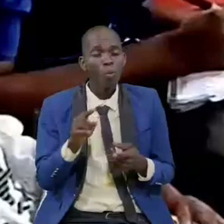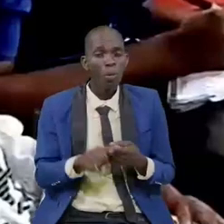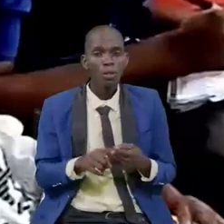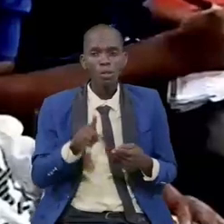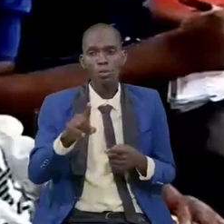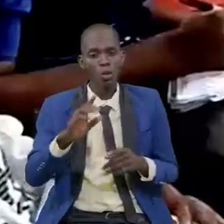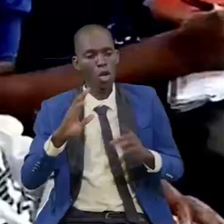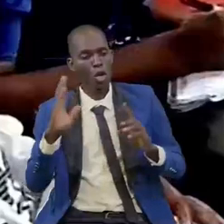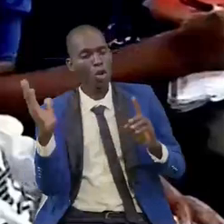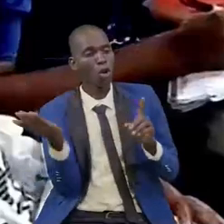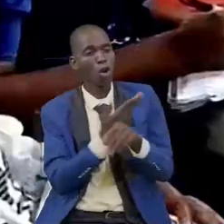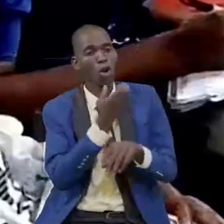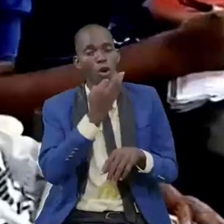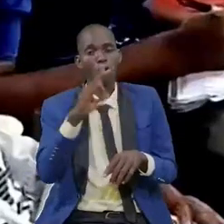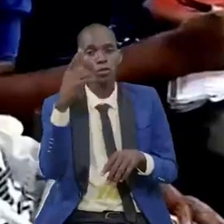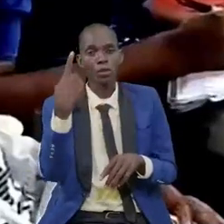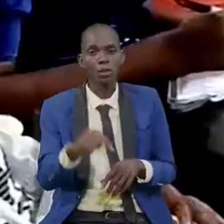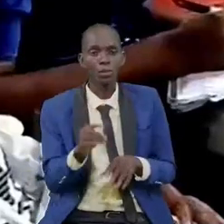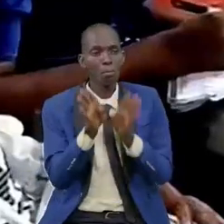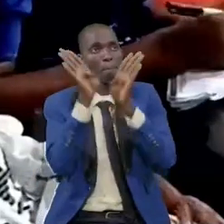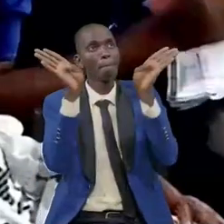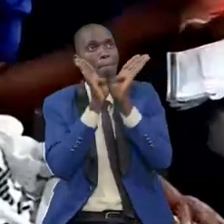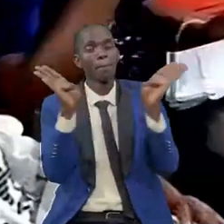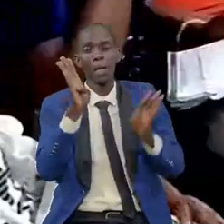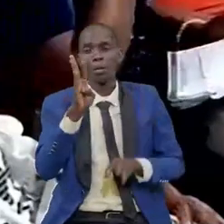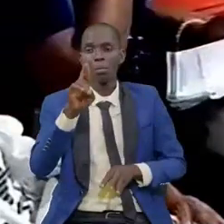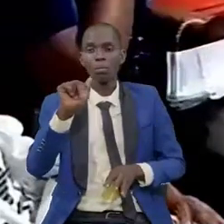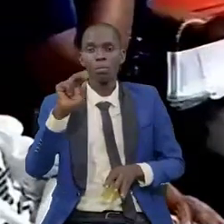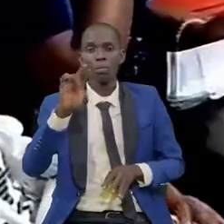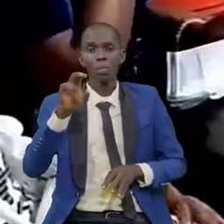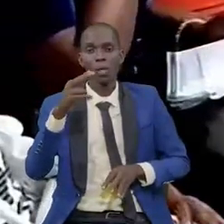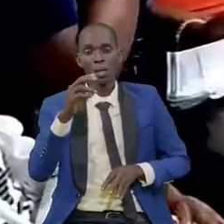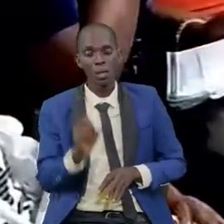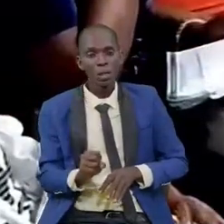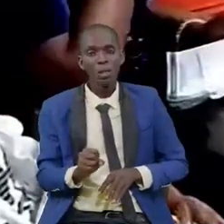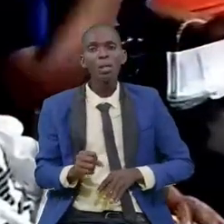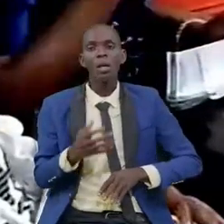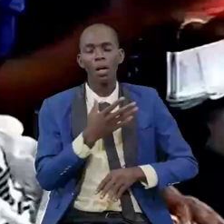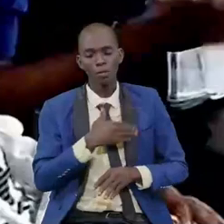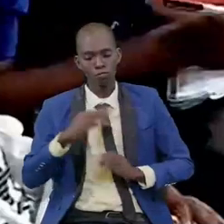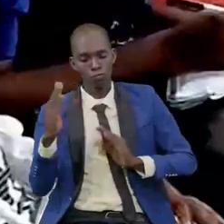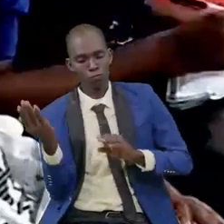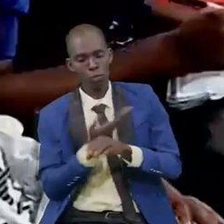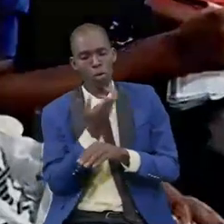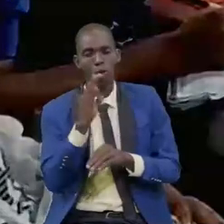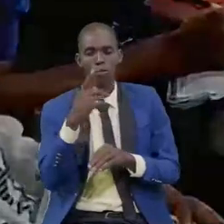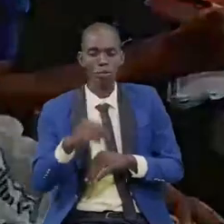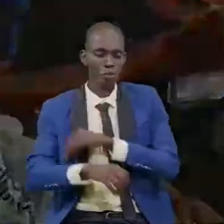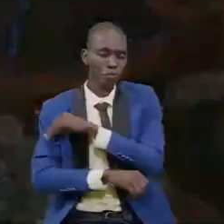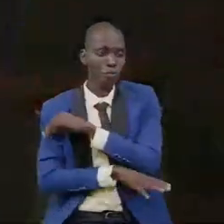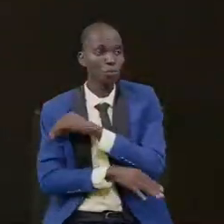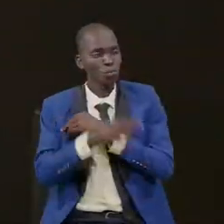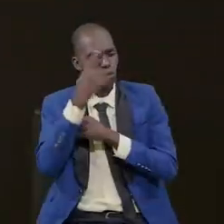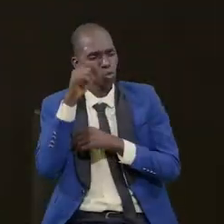Lorsque vous coupez les branches et la racine à cause de cela, alors parce que vous branchez de